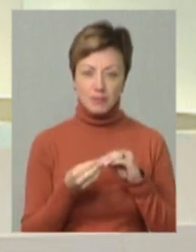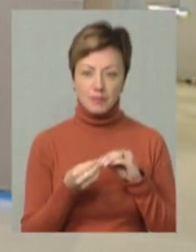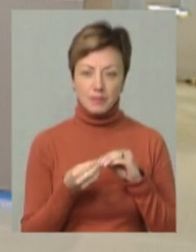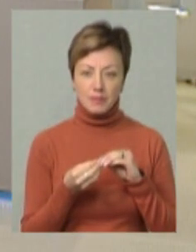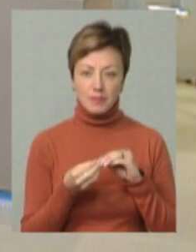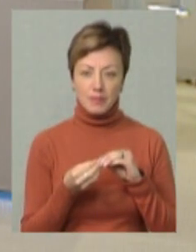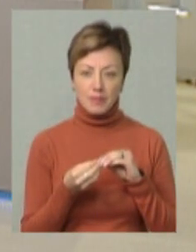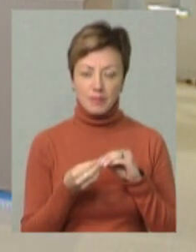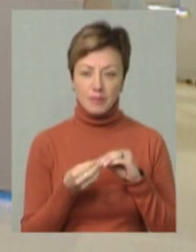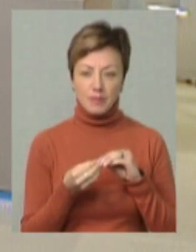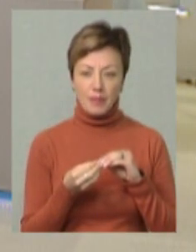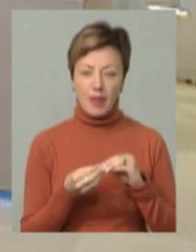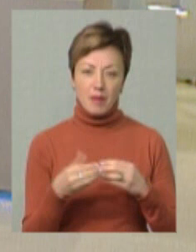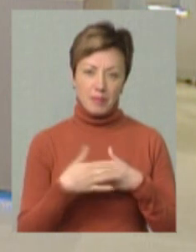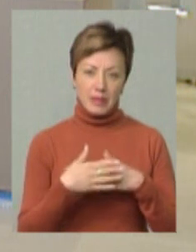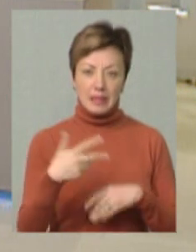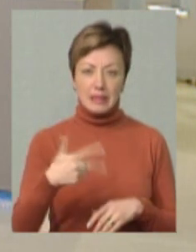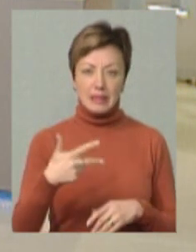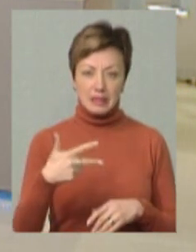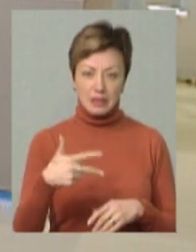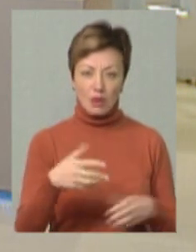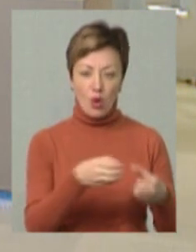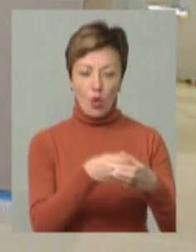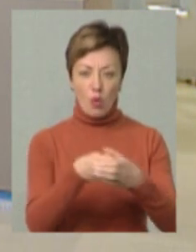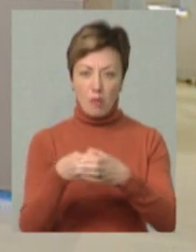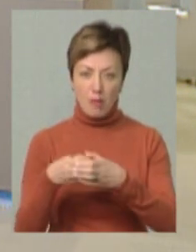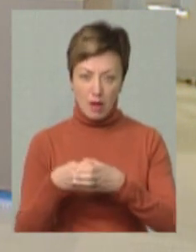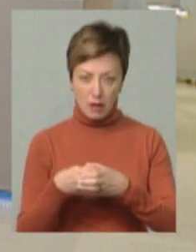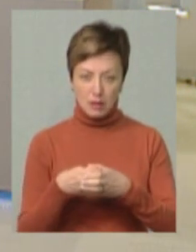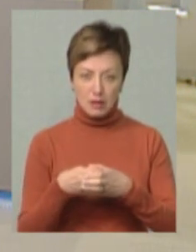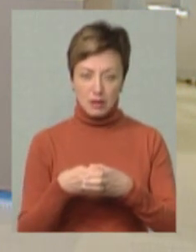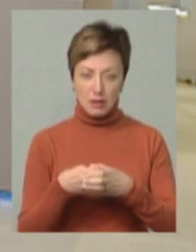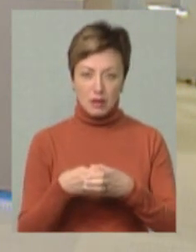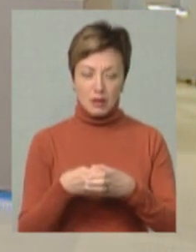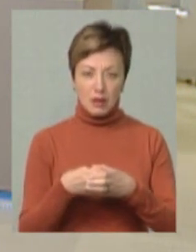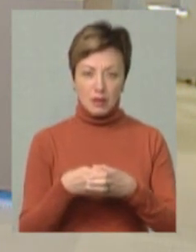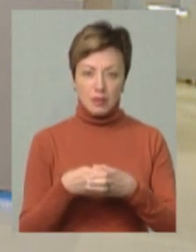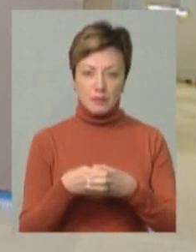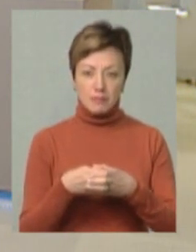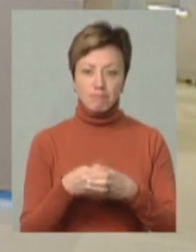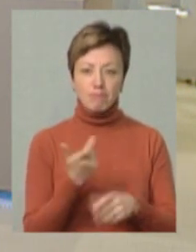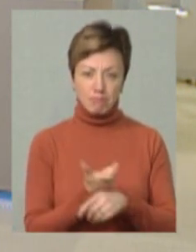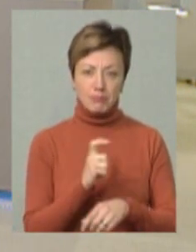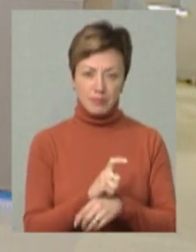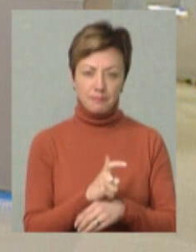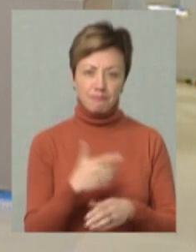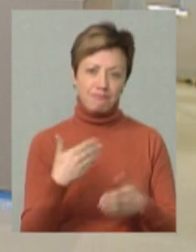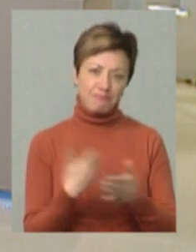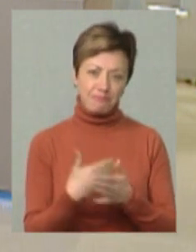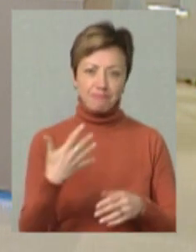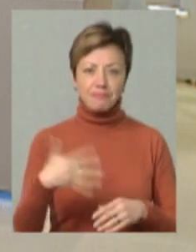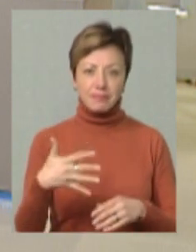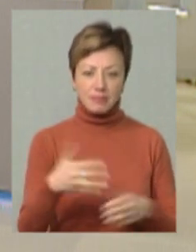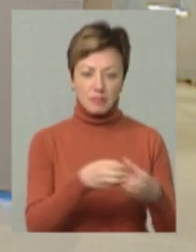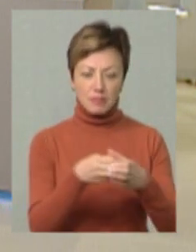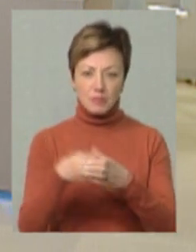2-3 десятки громад, які от, ну, ви сказали, що близько 30. Які, ну, більше, їх є до 50.